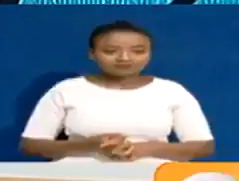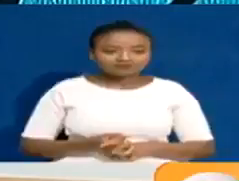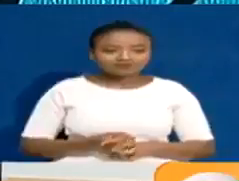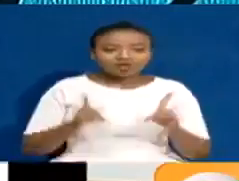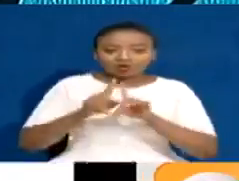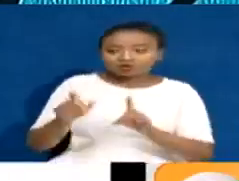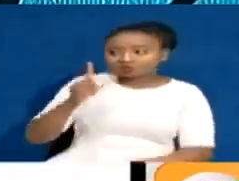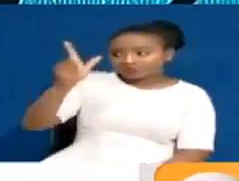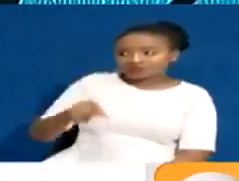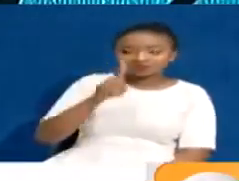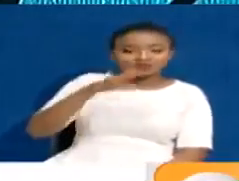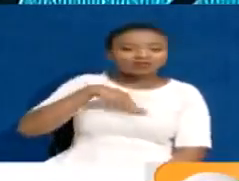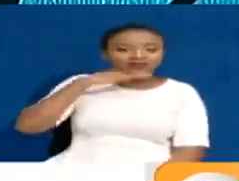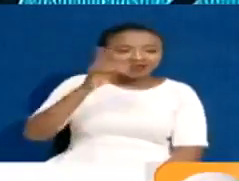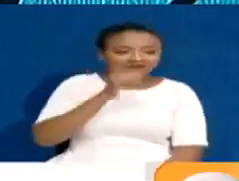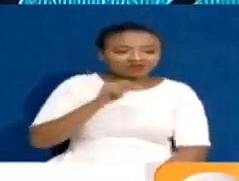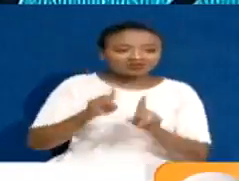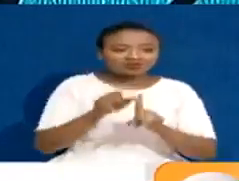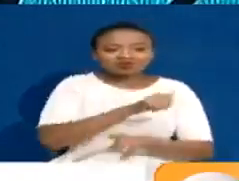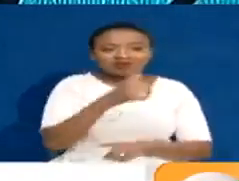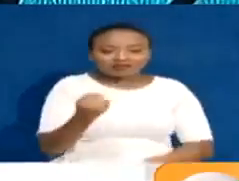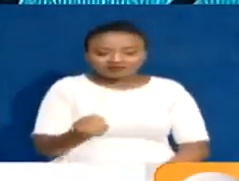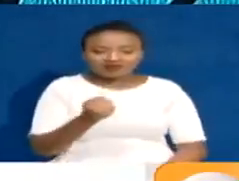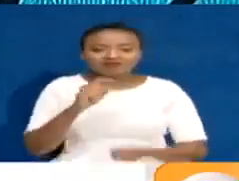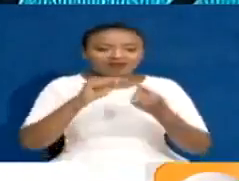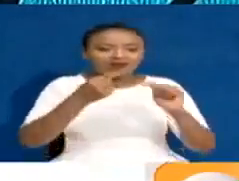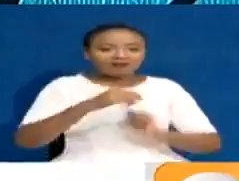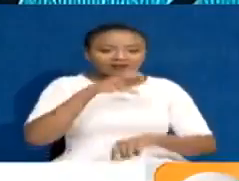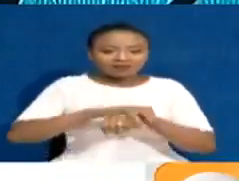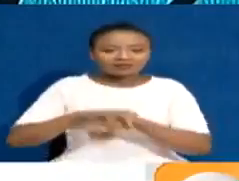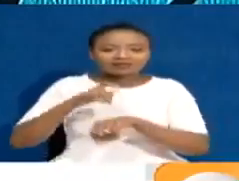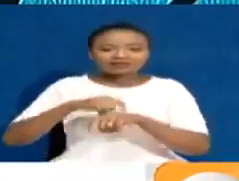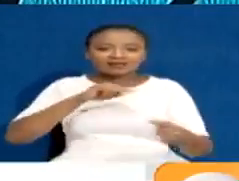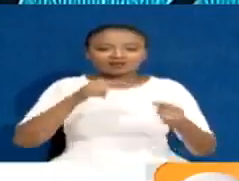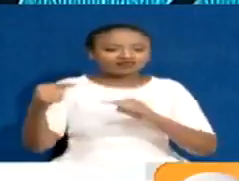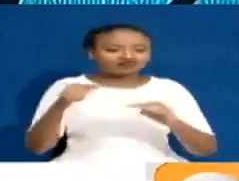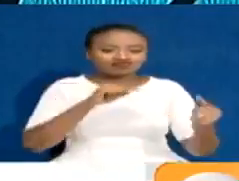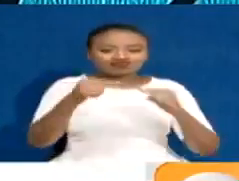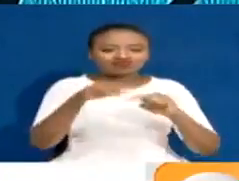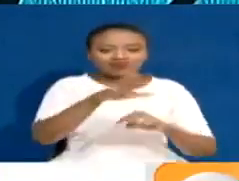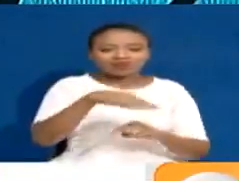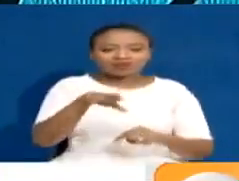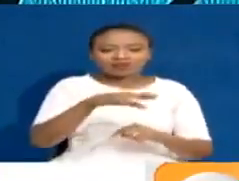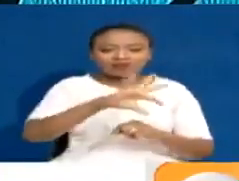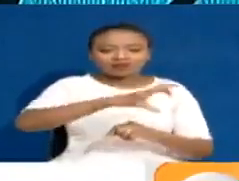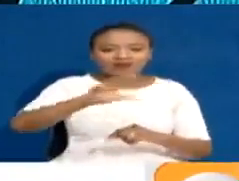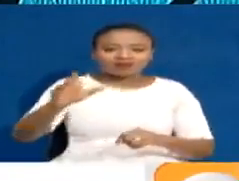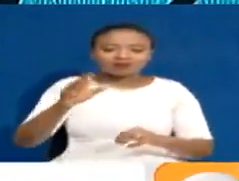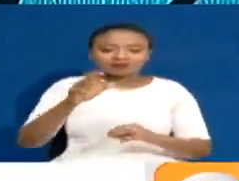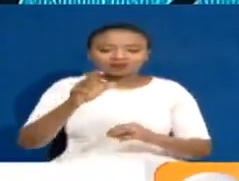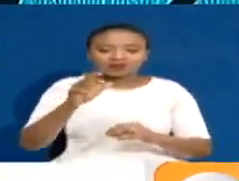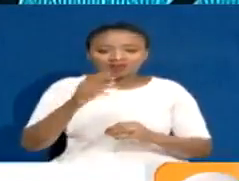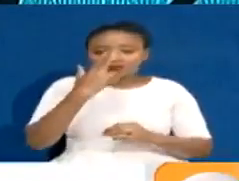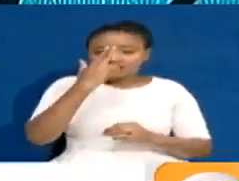Mtazamaji, mtu mmoja ameripotiwa kuuawa, wengine watano wakijeruhiwa katika shambulizi lililotokea karibu na mji wa Elwak, kaunti ya